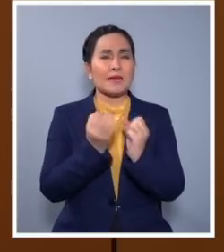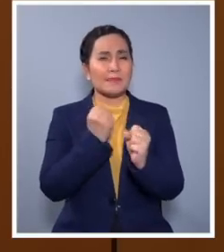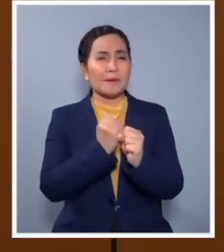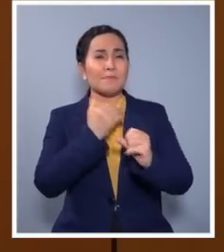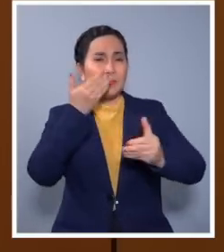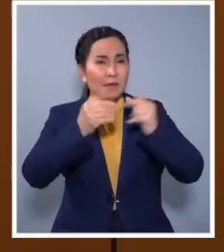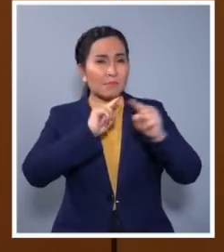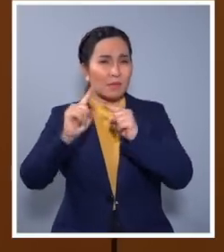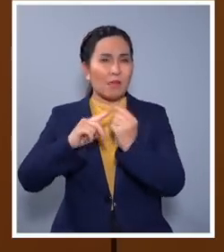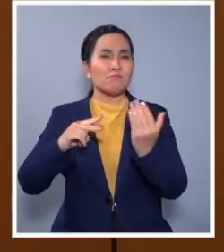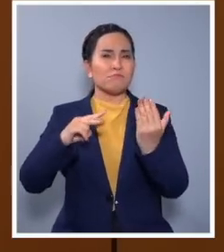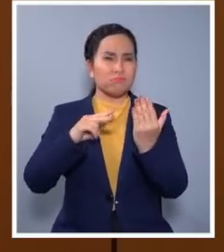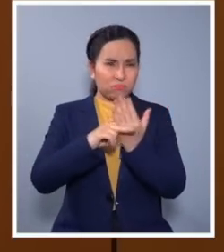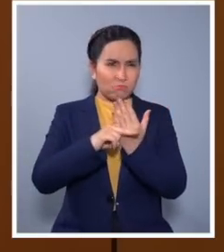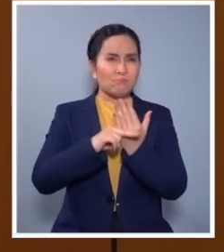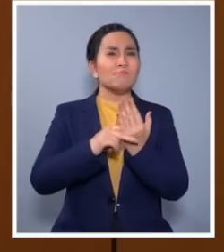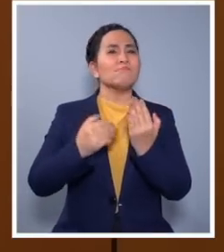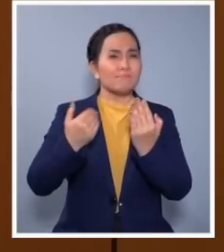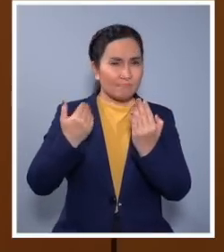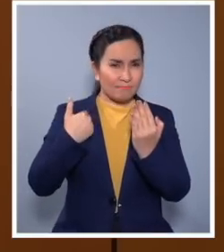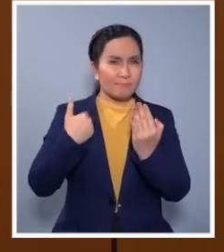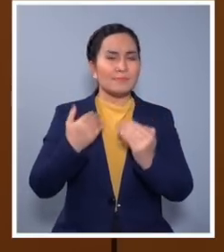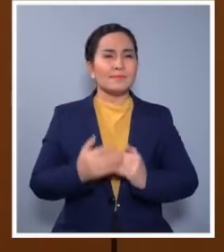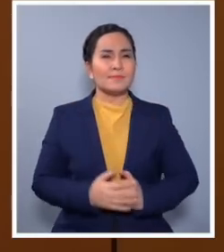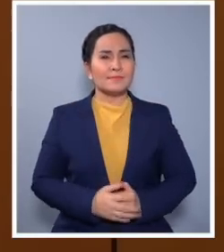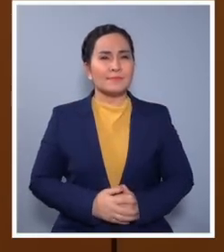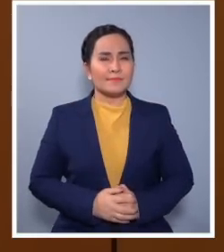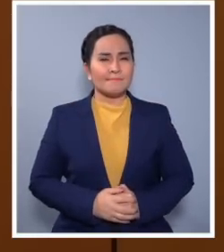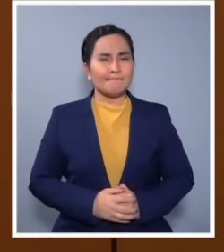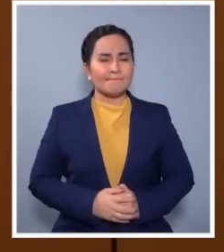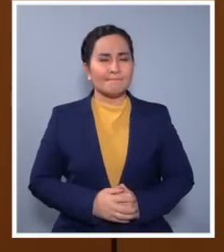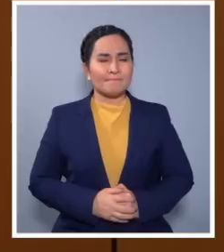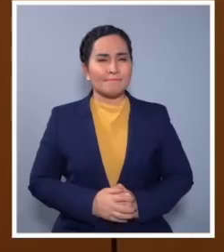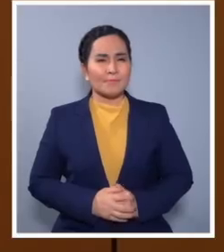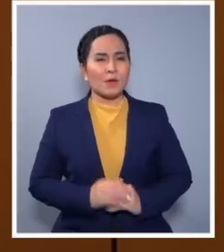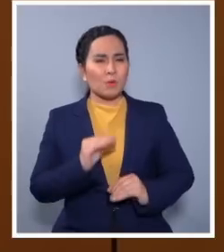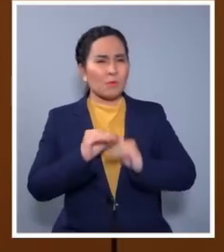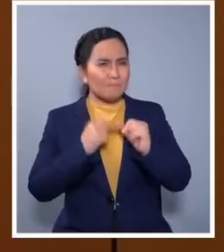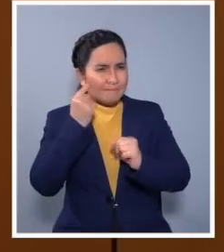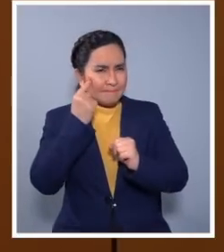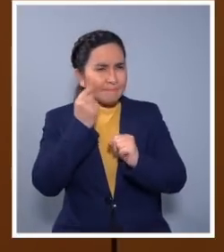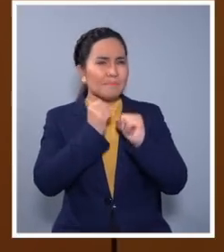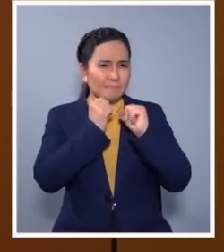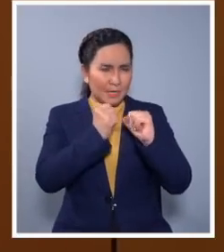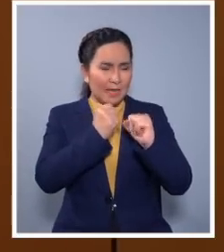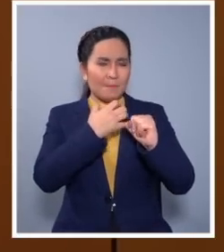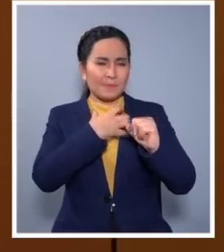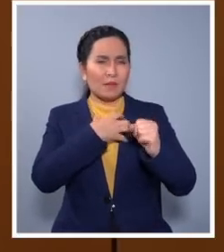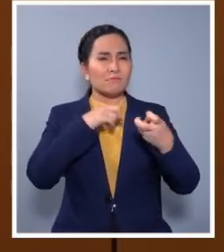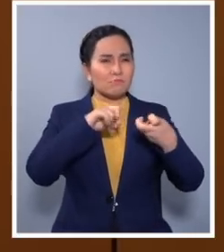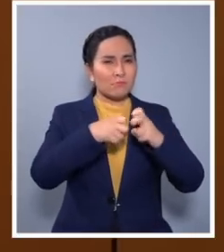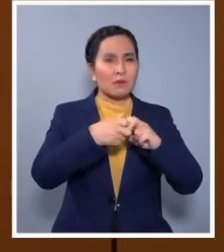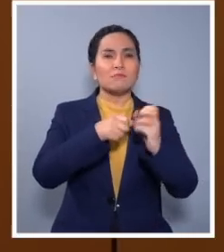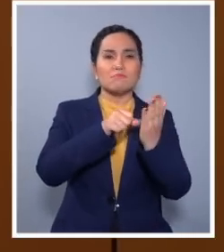ชะงักงันไปชั่วระยะหนึ่งแต่เราก็พยายามที่จะแก้ไขปัญหาแล้